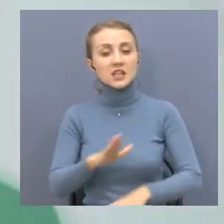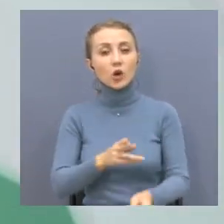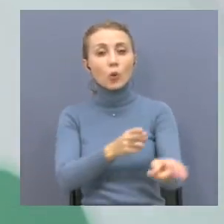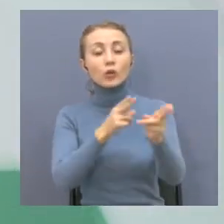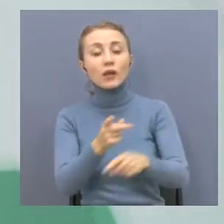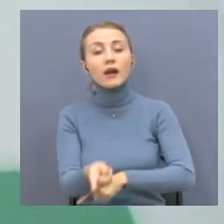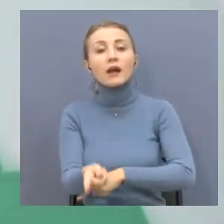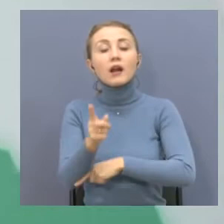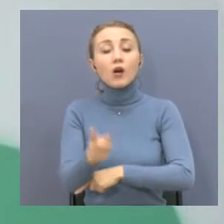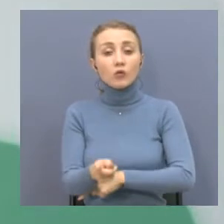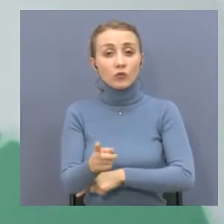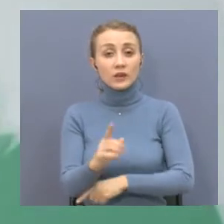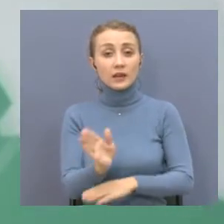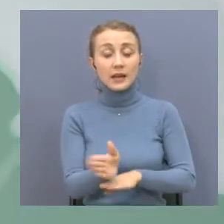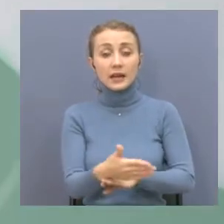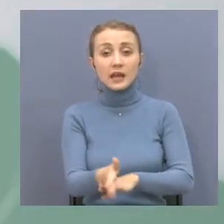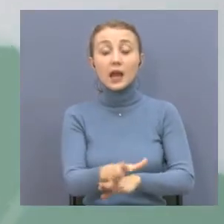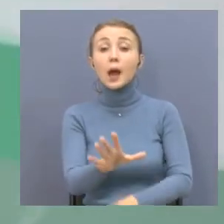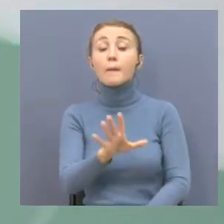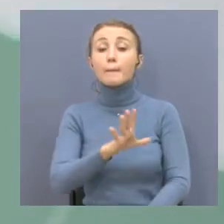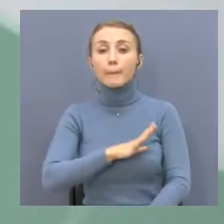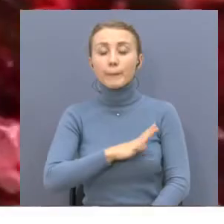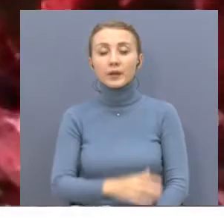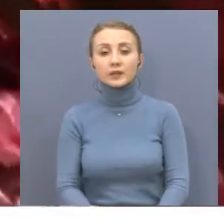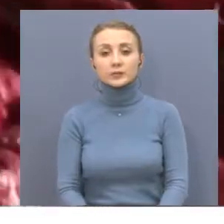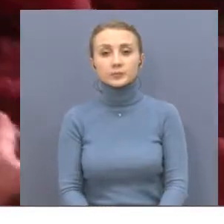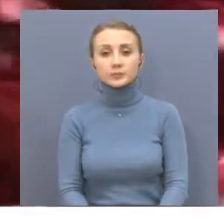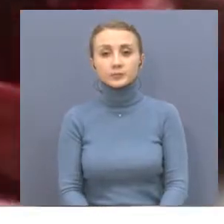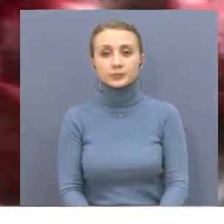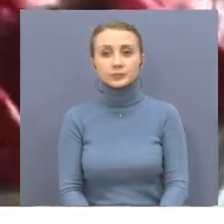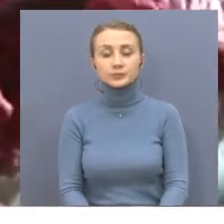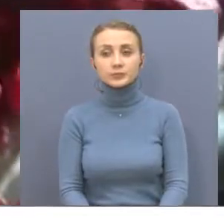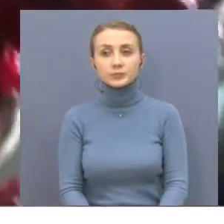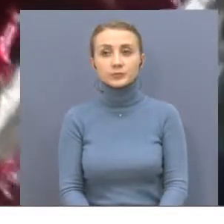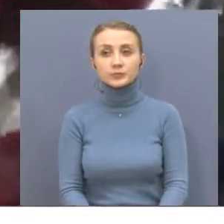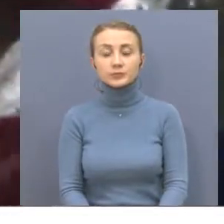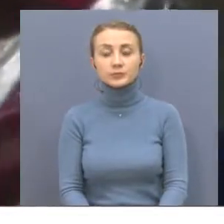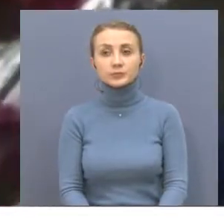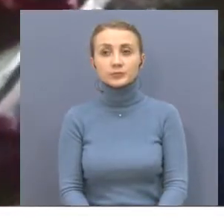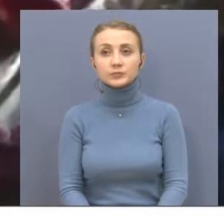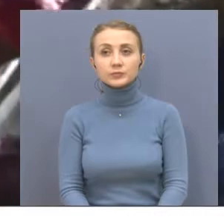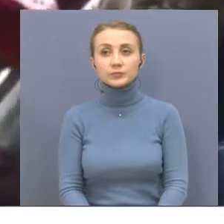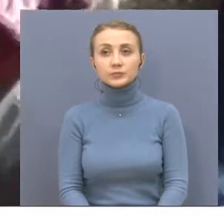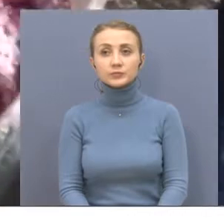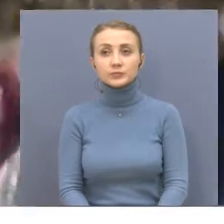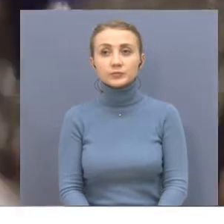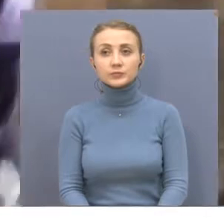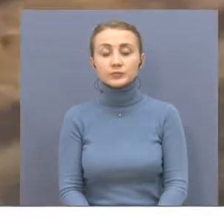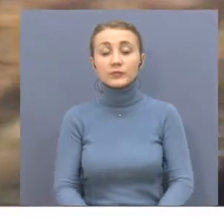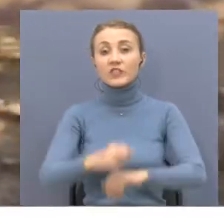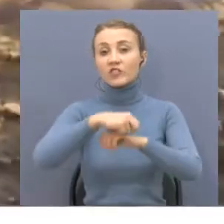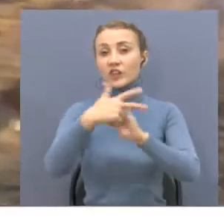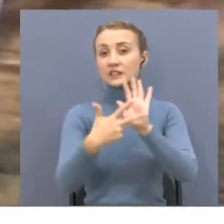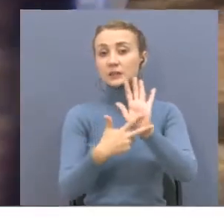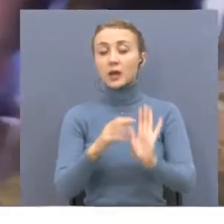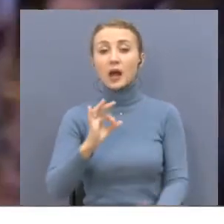келген шығын 1,5 миллион теңгеден асып кеткен. Зеренді ауданық полиция бөлімінің